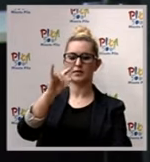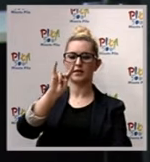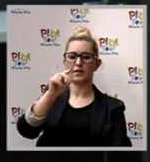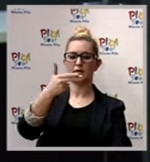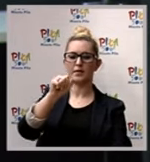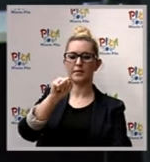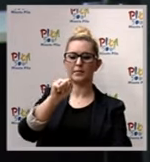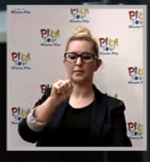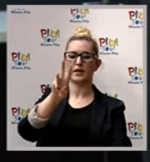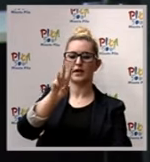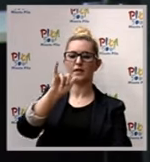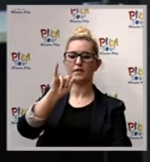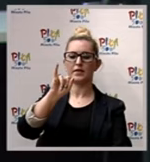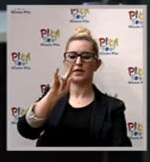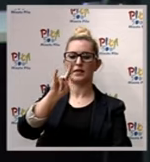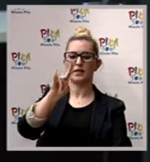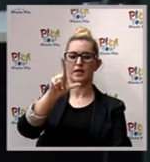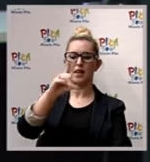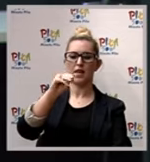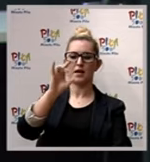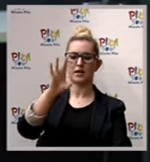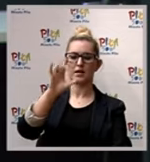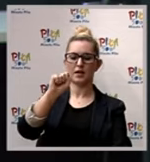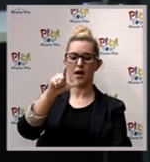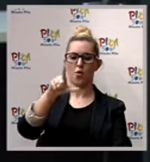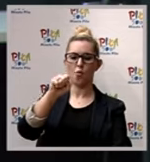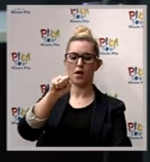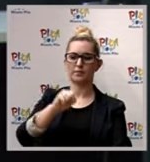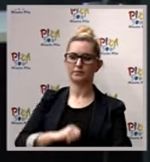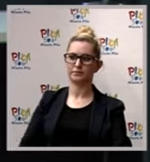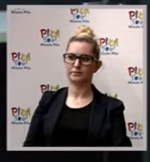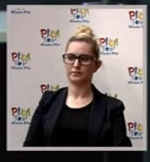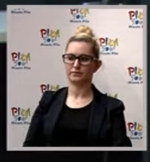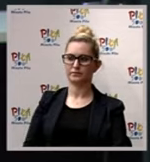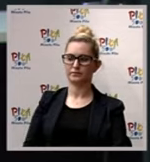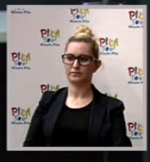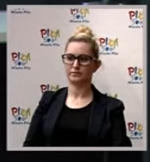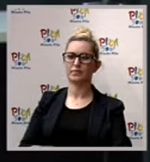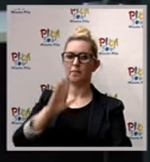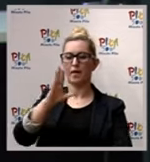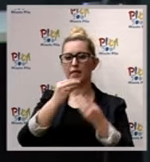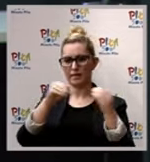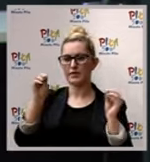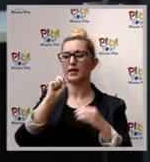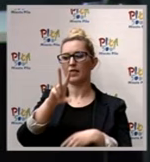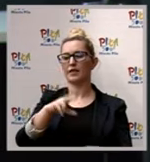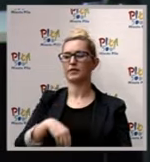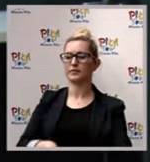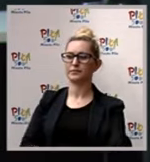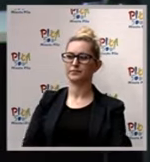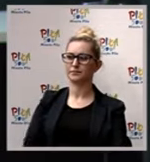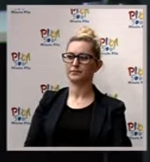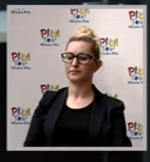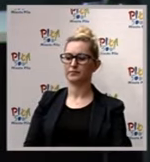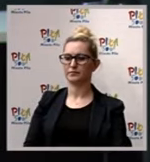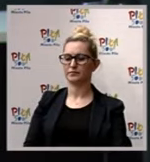Komisja skrutacyjna stwierdza, że kandydatka Krystyna Wylegała uzyskała więcej głosów za wyborem niż przeciw